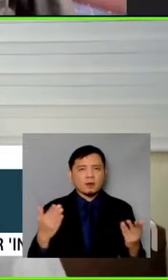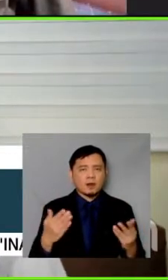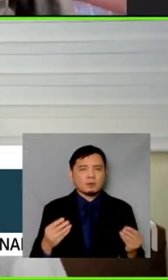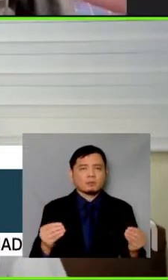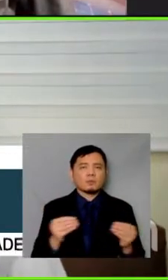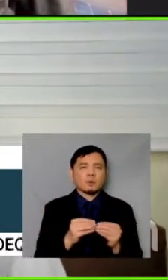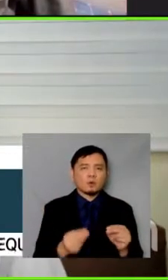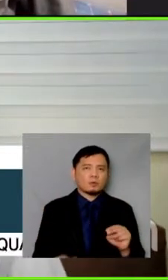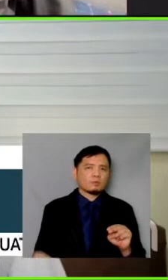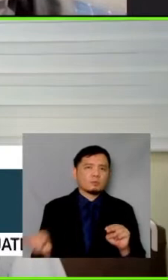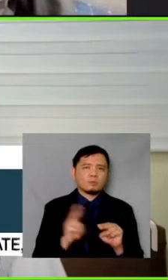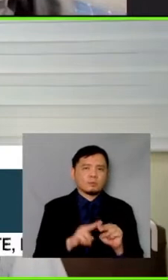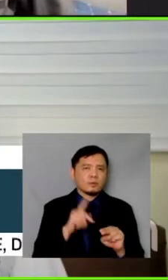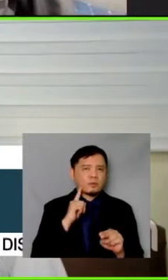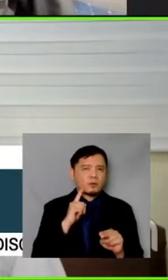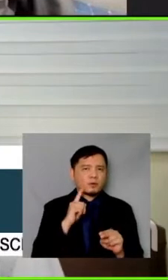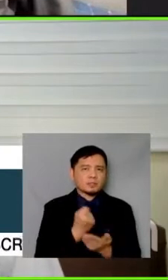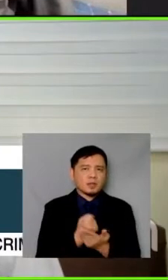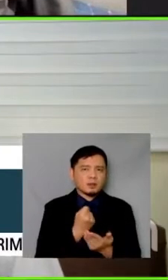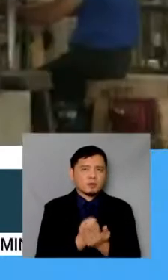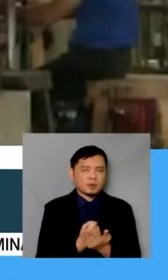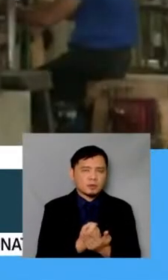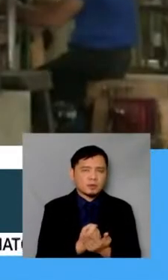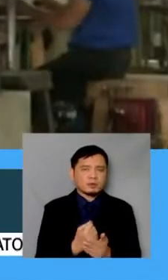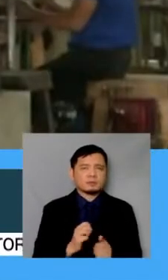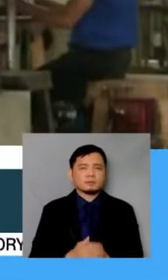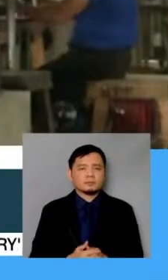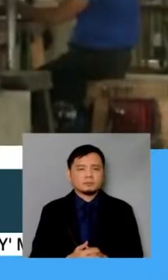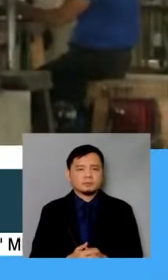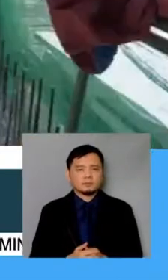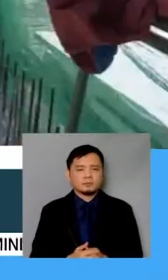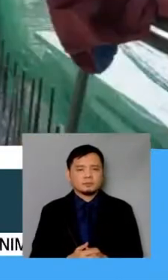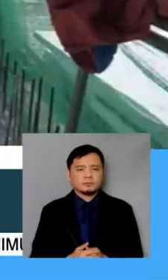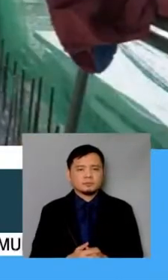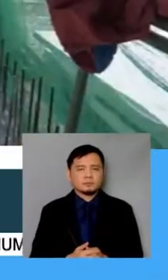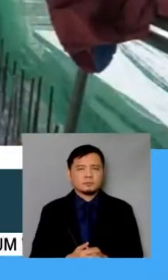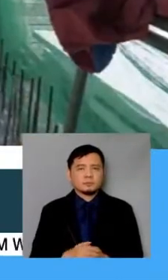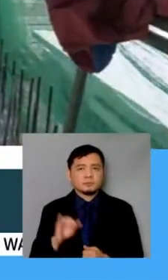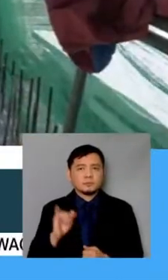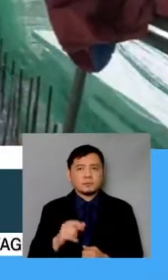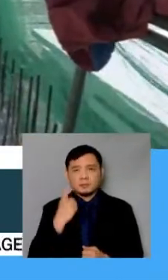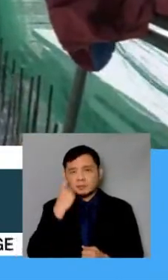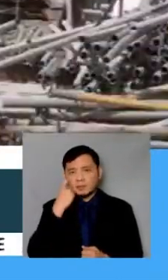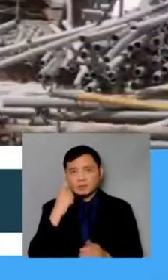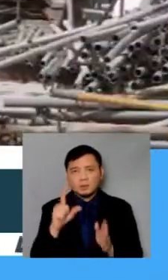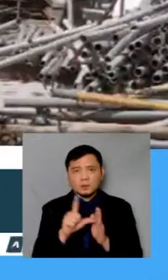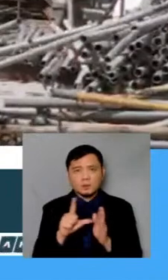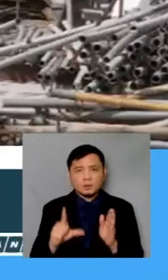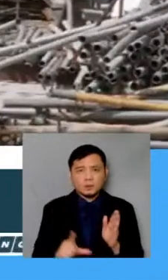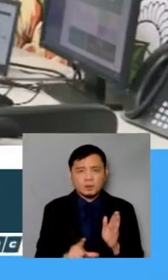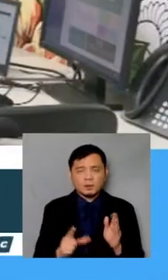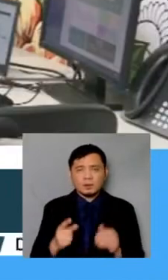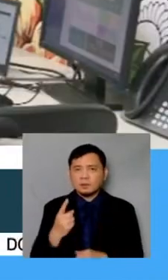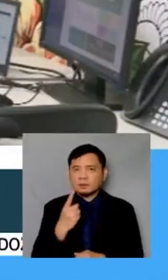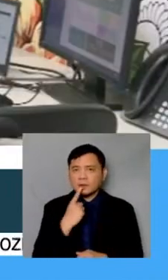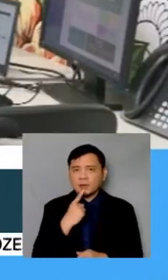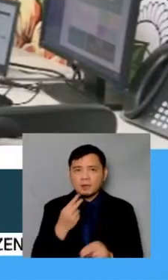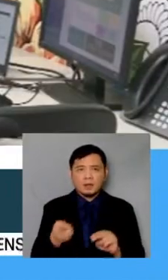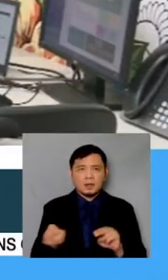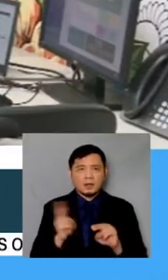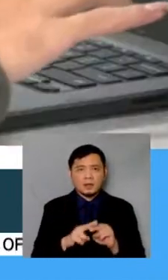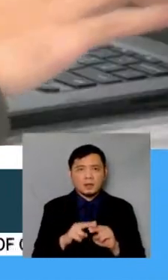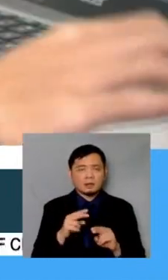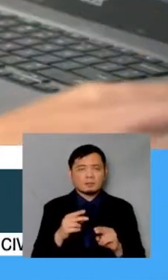sa minimum wage ang mga manggagawa. Yung pong panukalang batas na pagdadagdag ng minimum wage